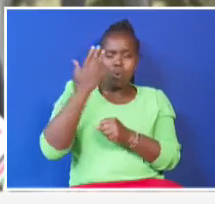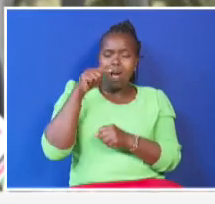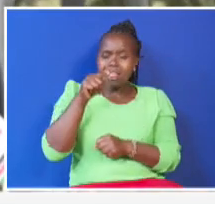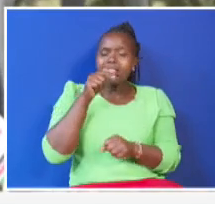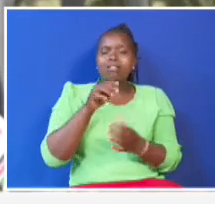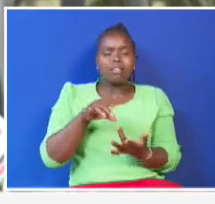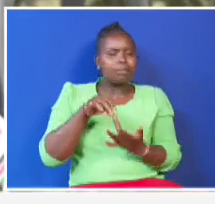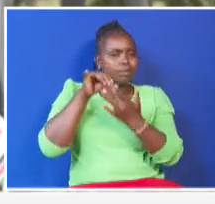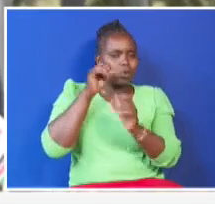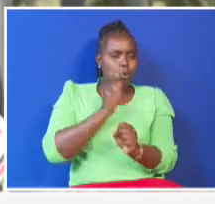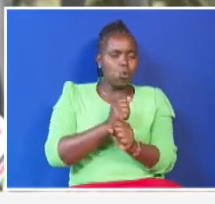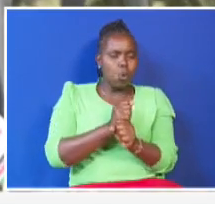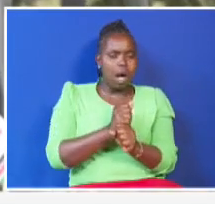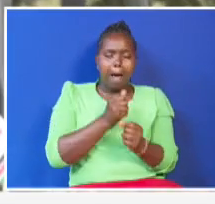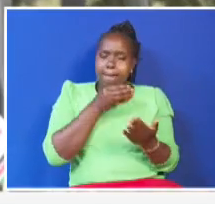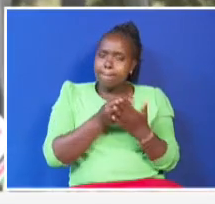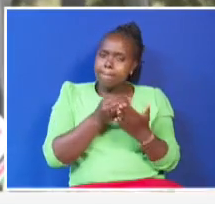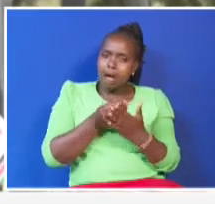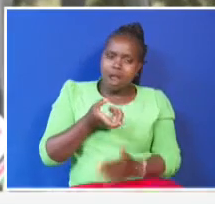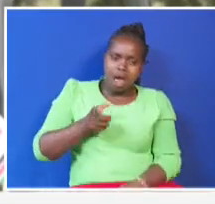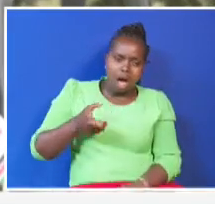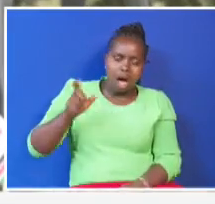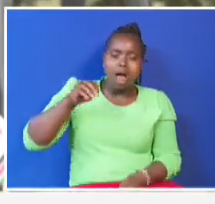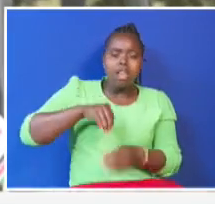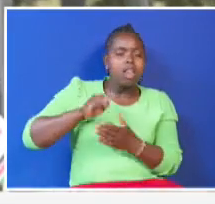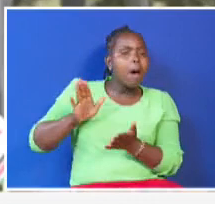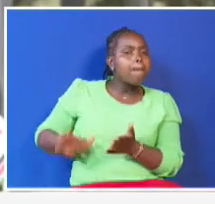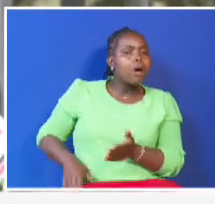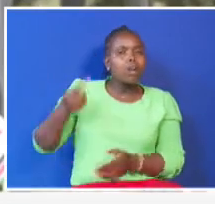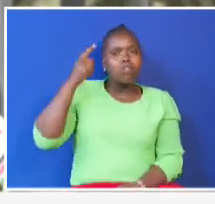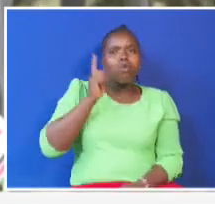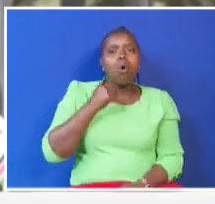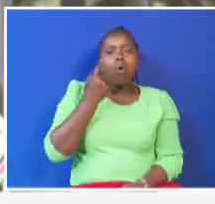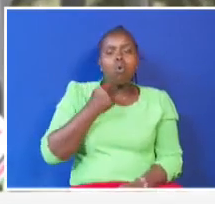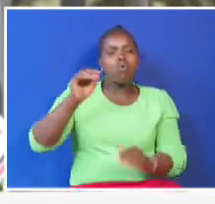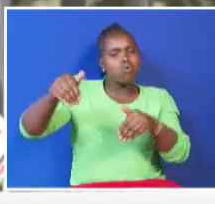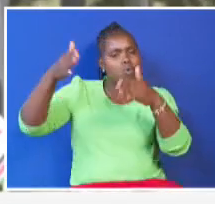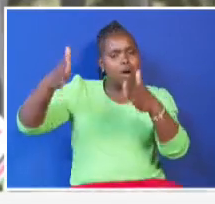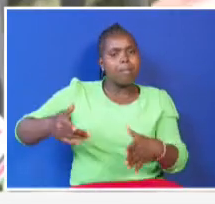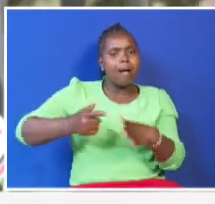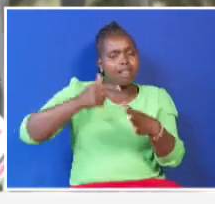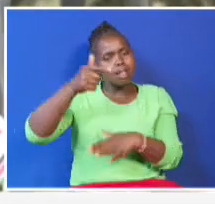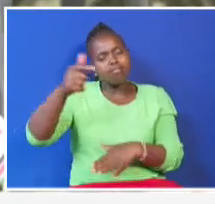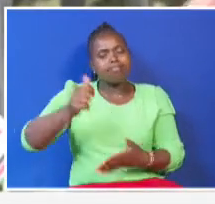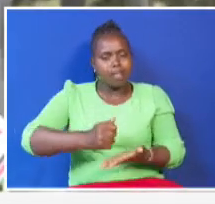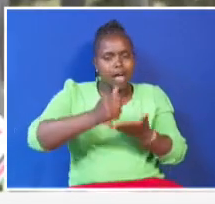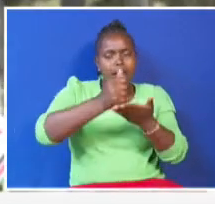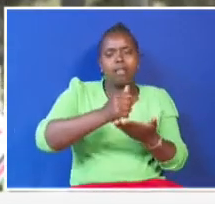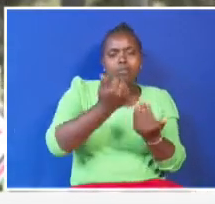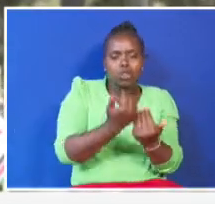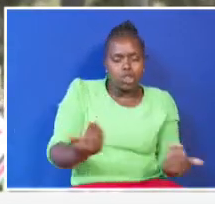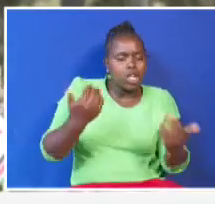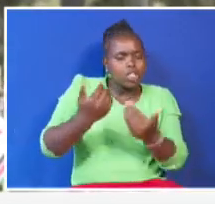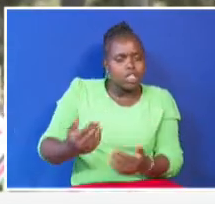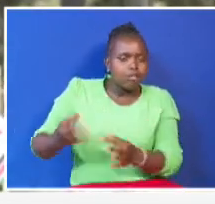muhimu hii. Pesa iongezeke kwa mfuko ya nani? Ya mkulima aweze kusaidia mtoto wake na mtoto